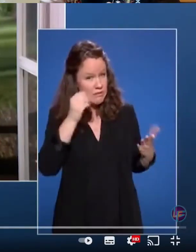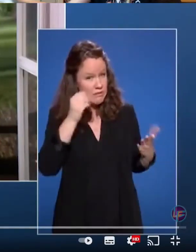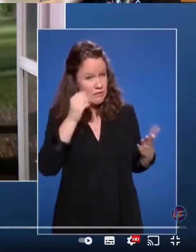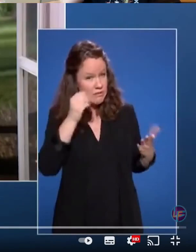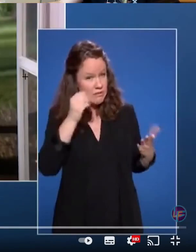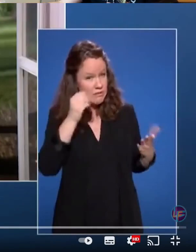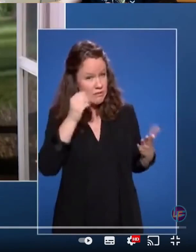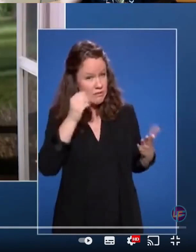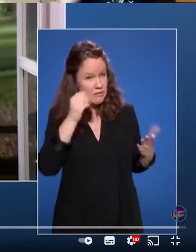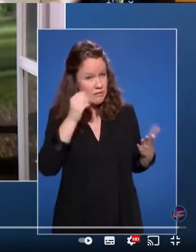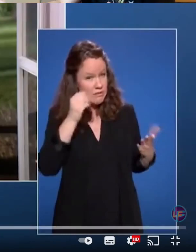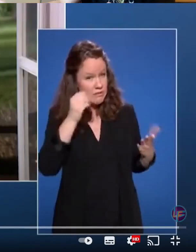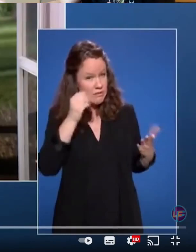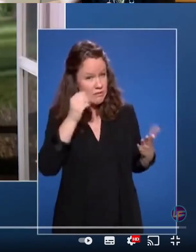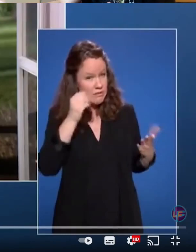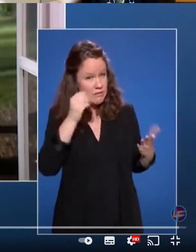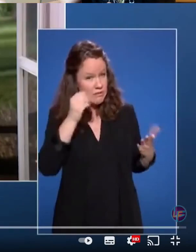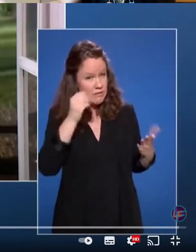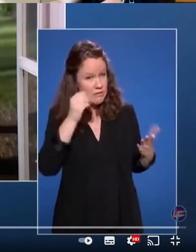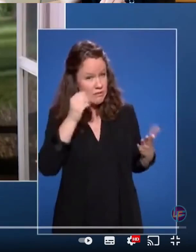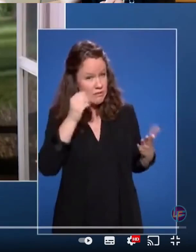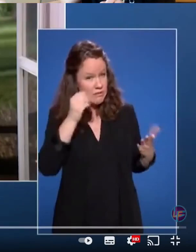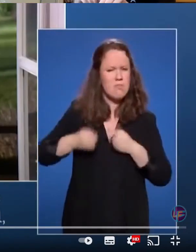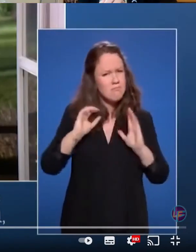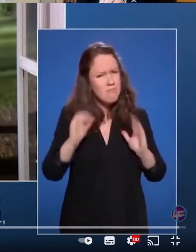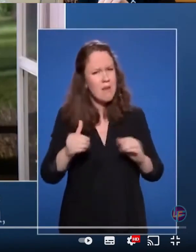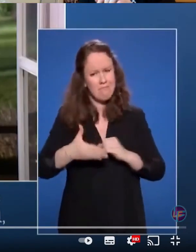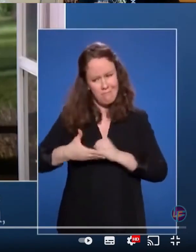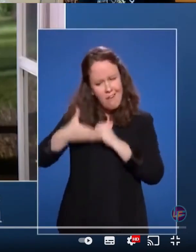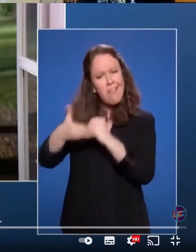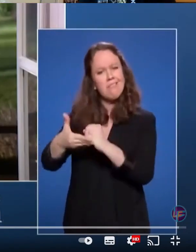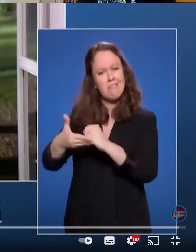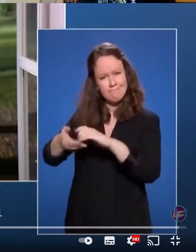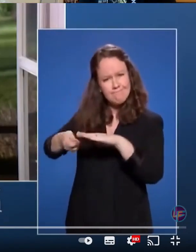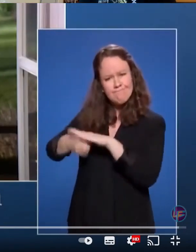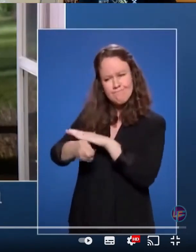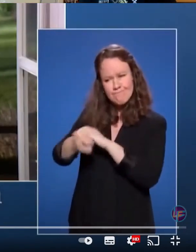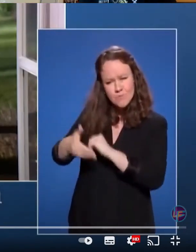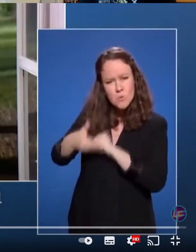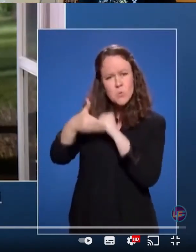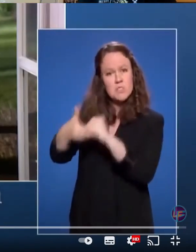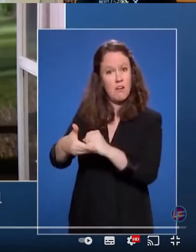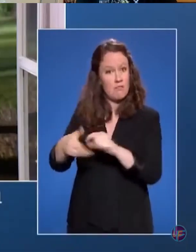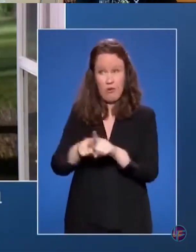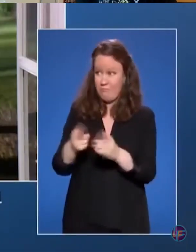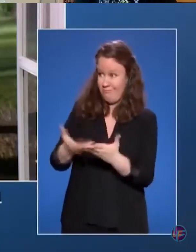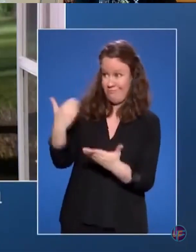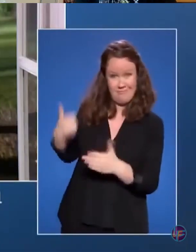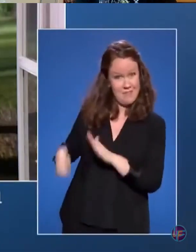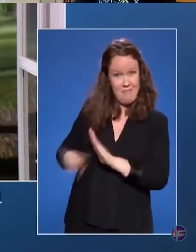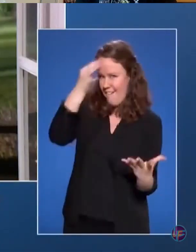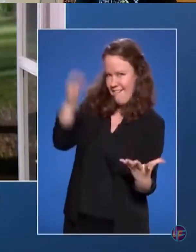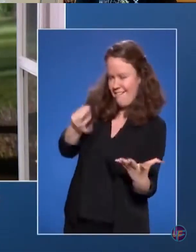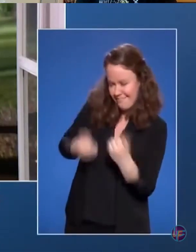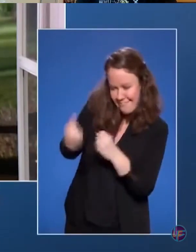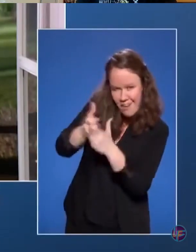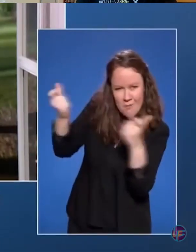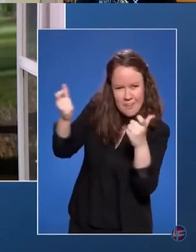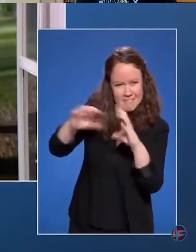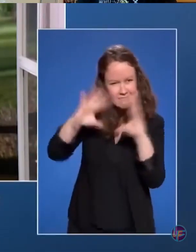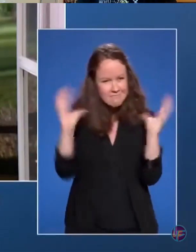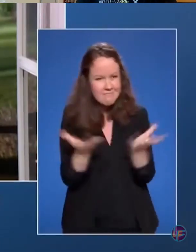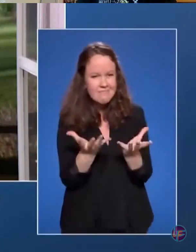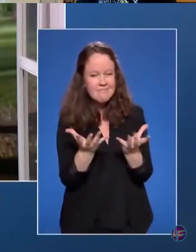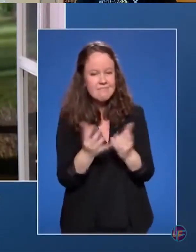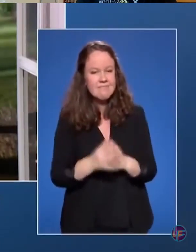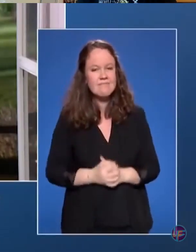Vous allez bien comprendre je vais monter un maximum le son parce que j'avoue que'est pas très très fort Comme il se doit et comme nous le faisons depuis le début de cette pandémie Alors